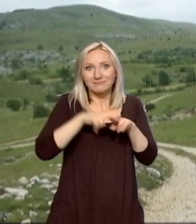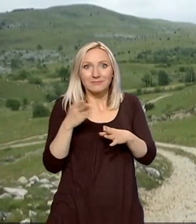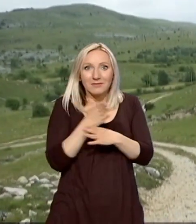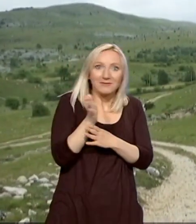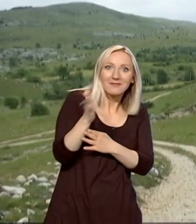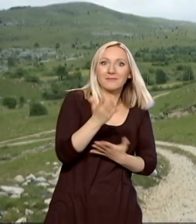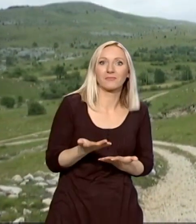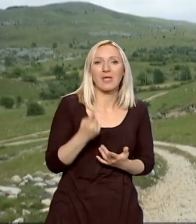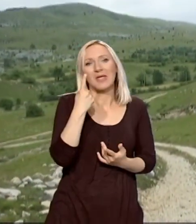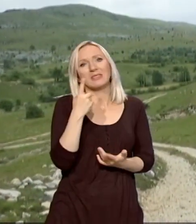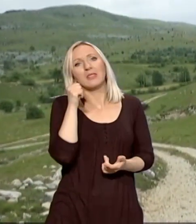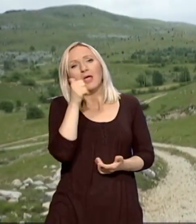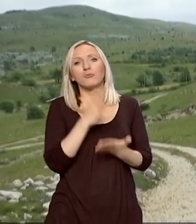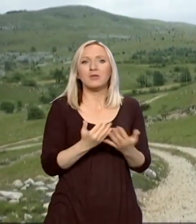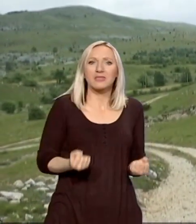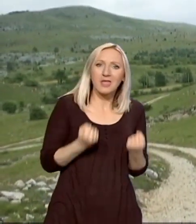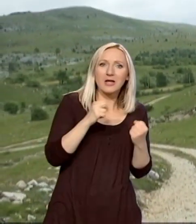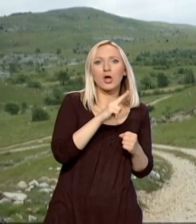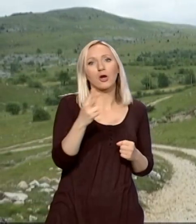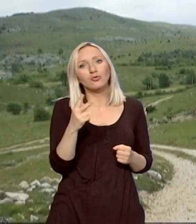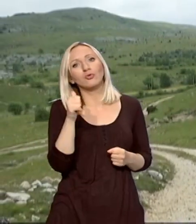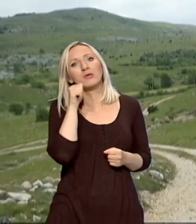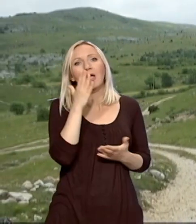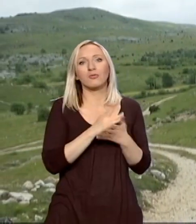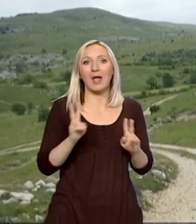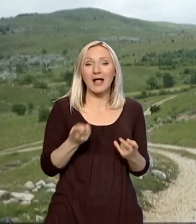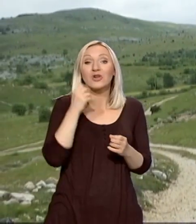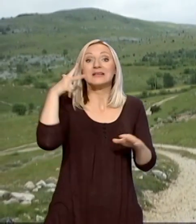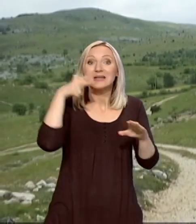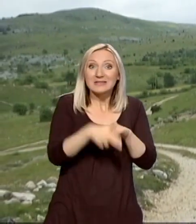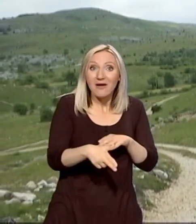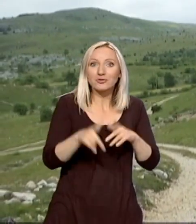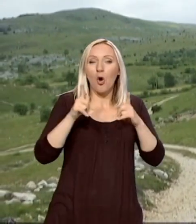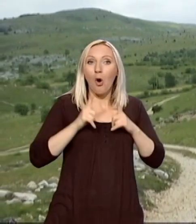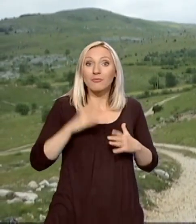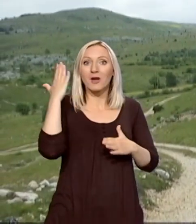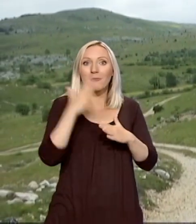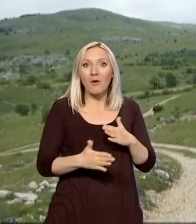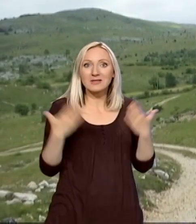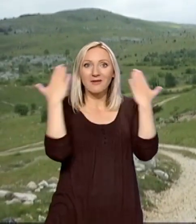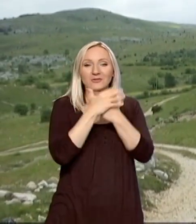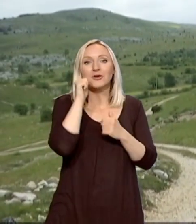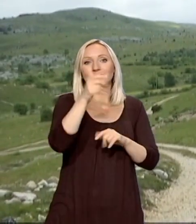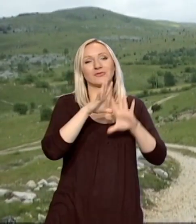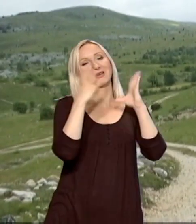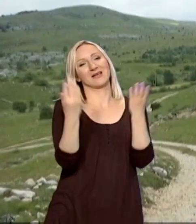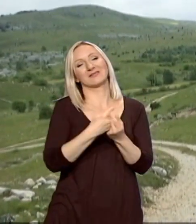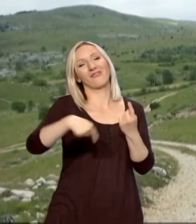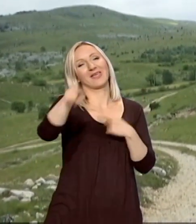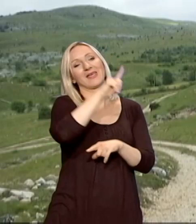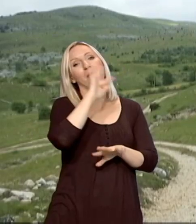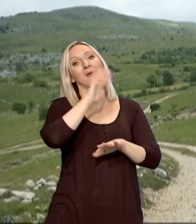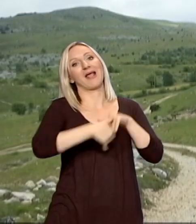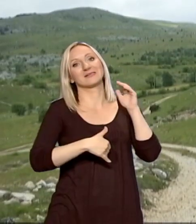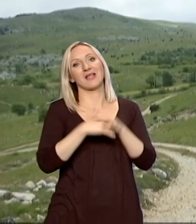bude težak, drugi bude lakši i tako kad se to kompenzuje sve ide. Kad se sve završi, odmori se zadnje veče, sutra su svi predzadovoljni i baš